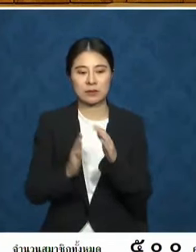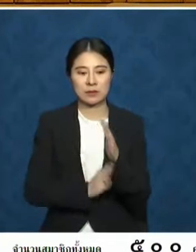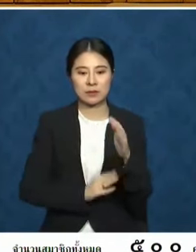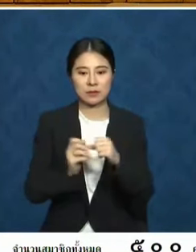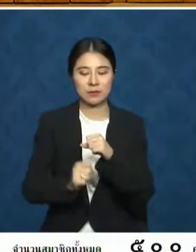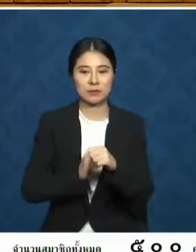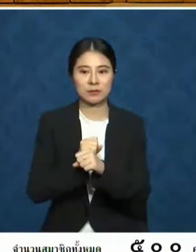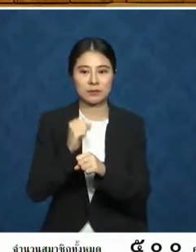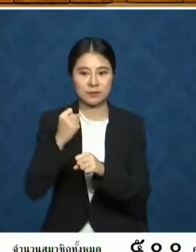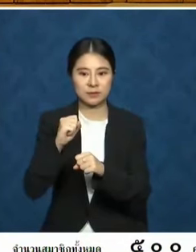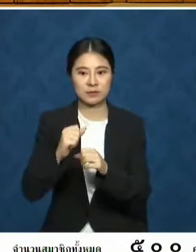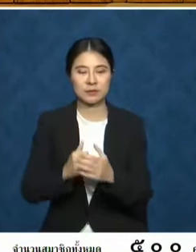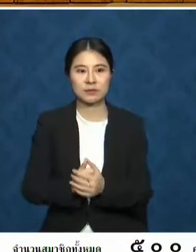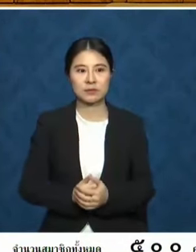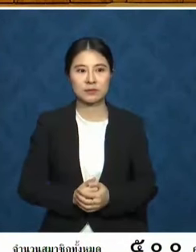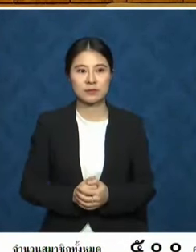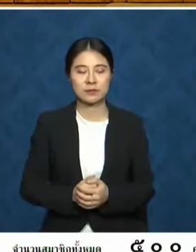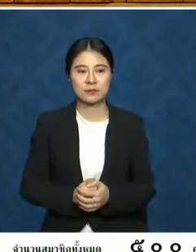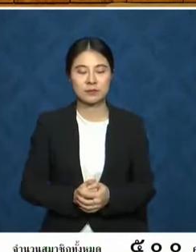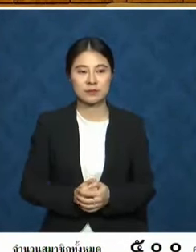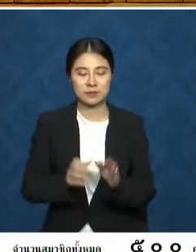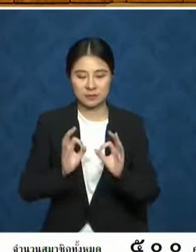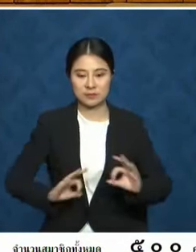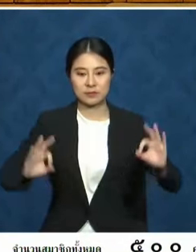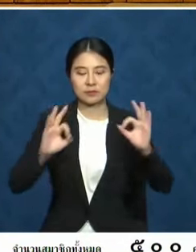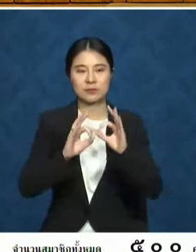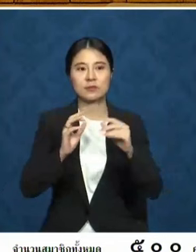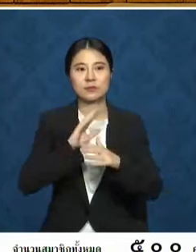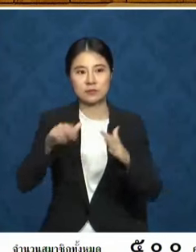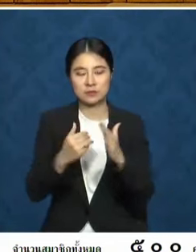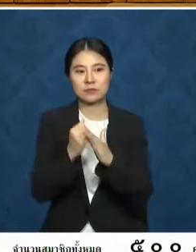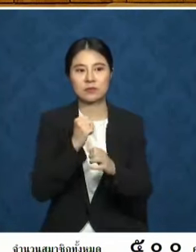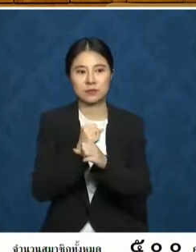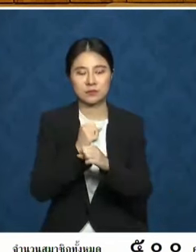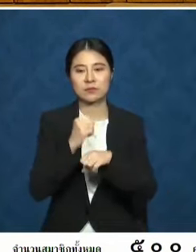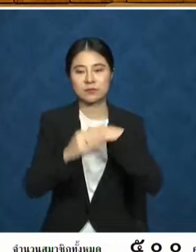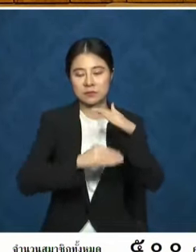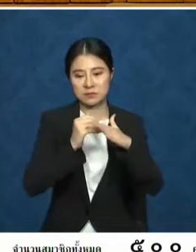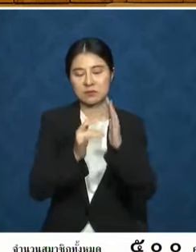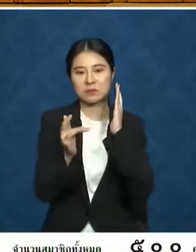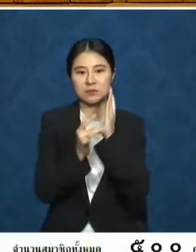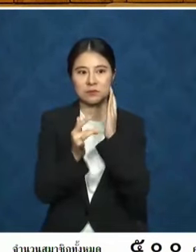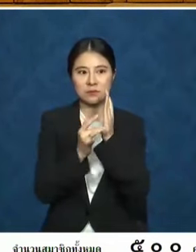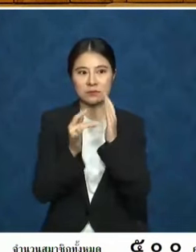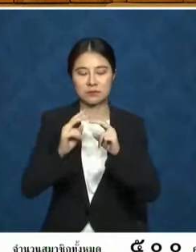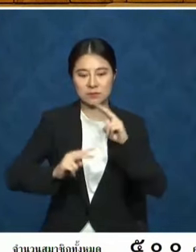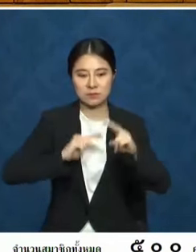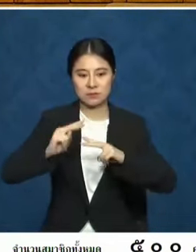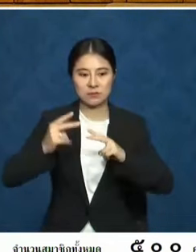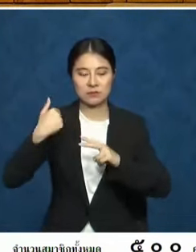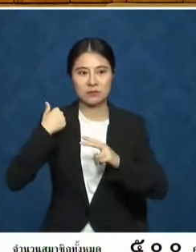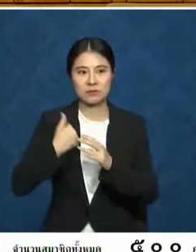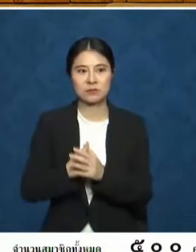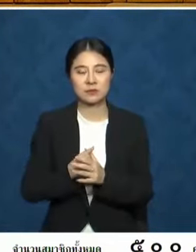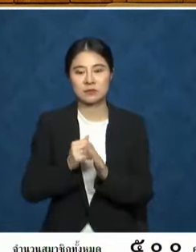ันนสำคัญที่เราจะต้องเก้ให้ท่านเทคนโยีแล้วก็ตว Software Parkองก็ต้